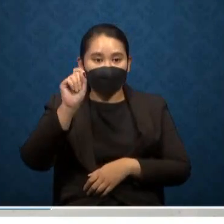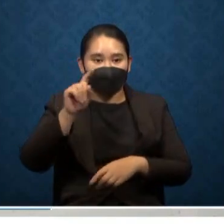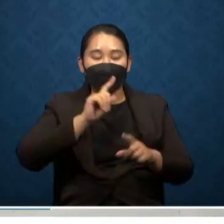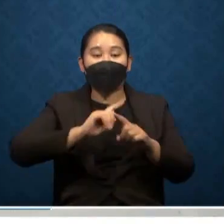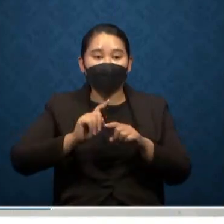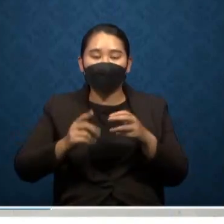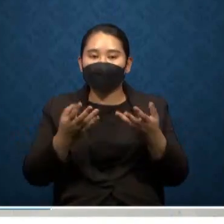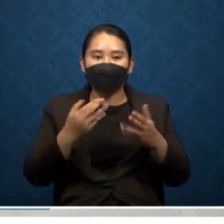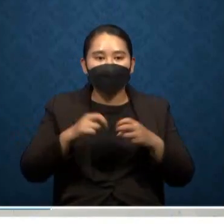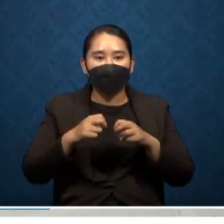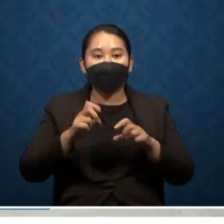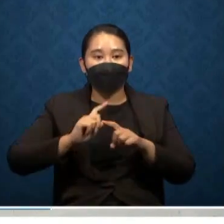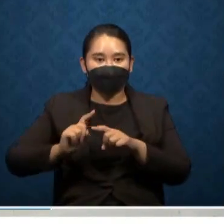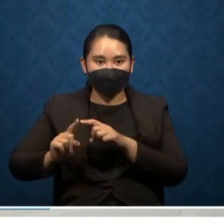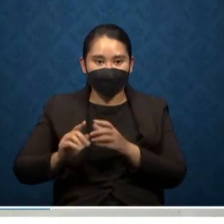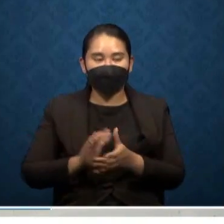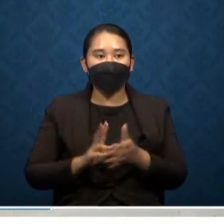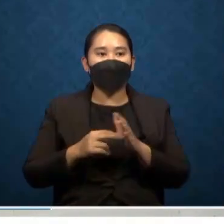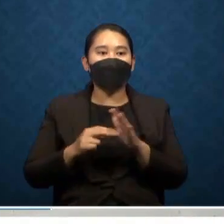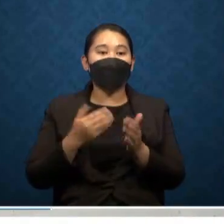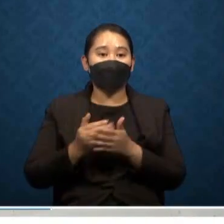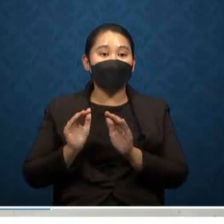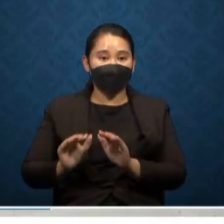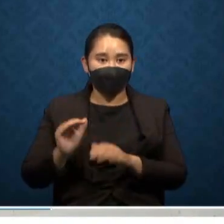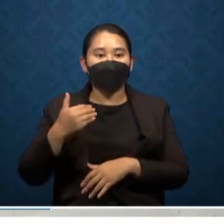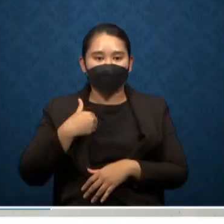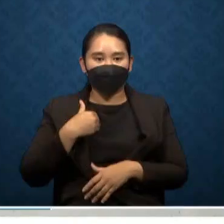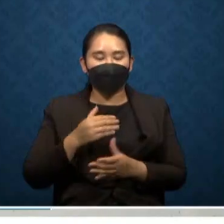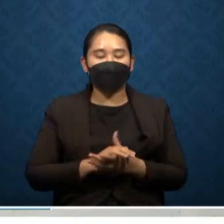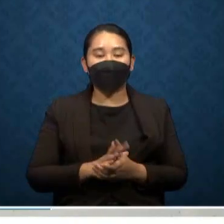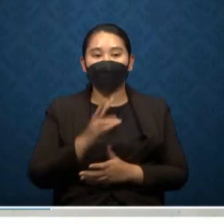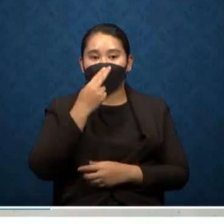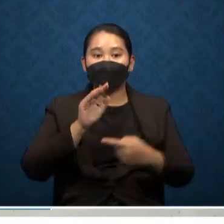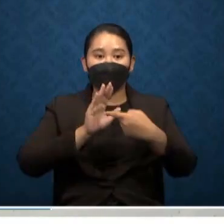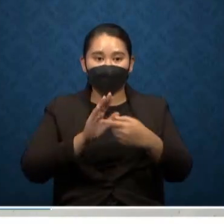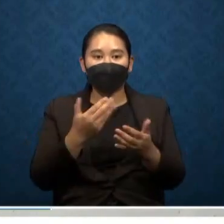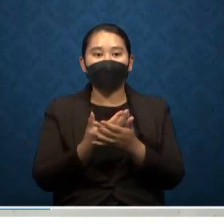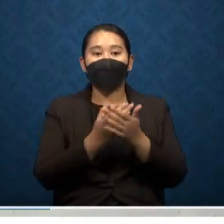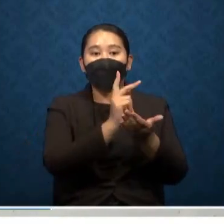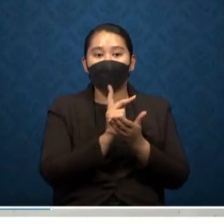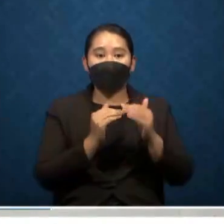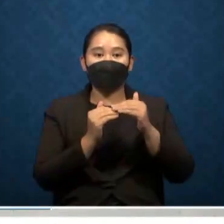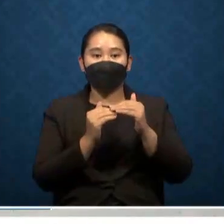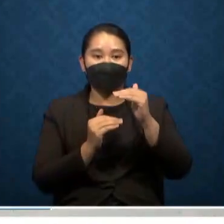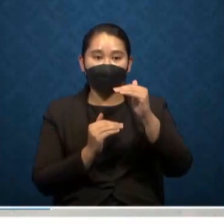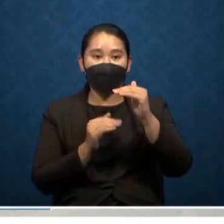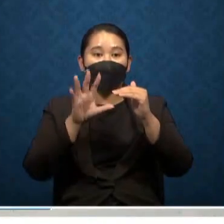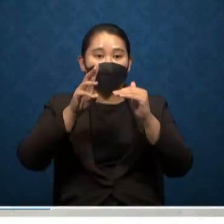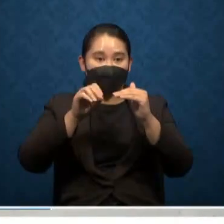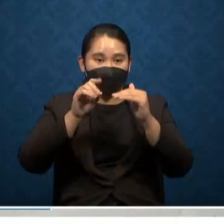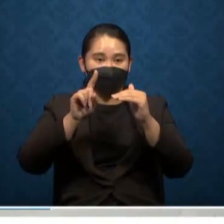กฤตใดๆก็ตามขึ้นมาดังจะเห็นได้จากการขยับเรื่องเพดานของเงินกู้นั้นขึ้นจาก 60%